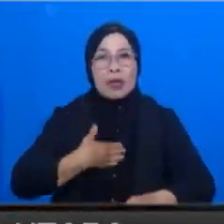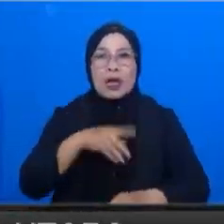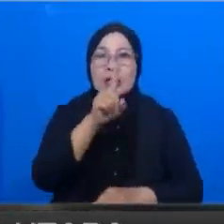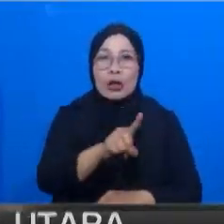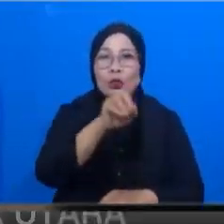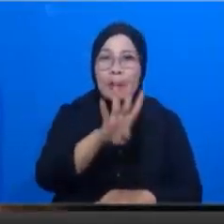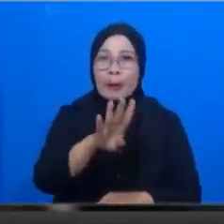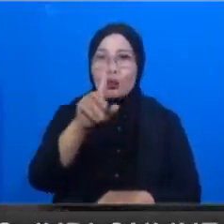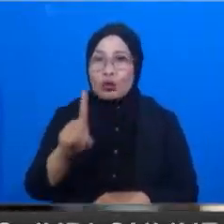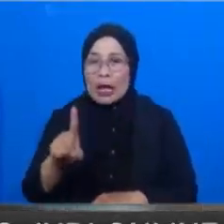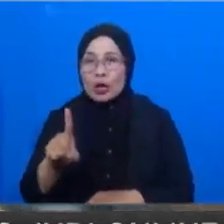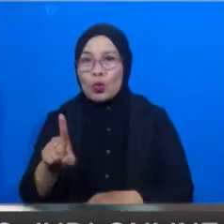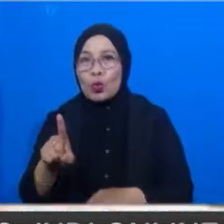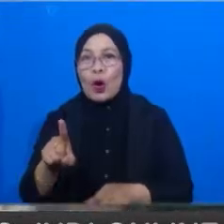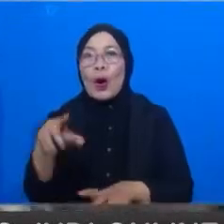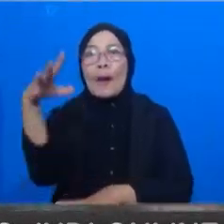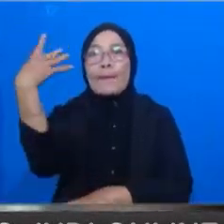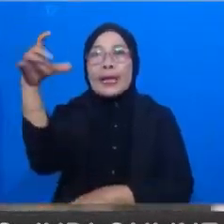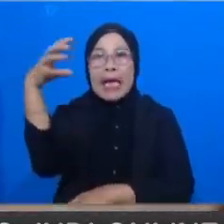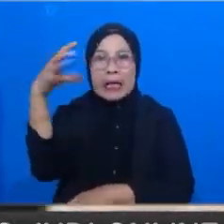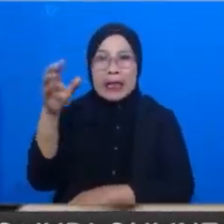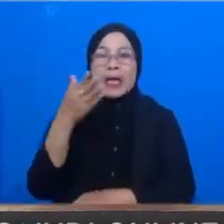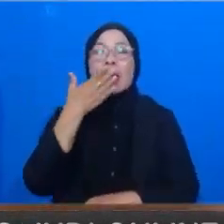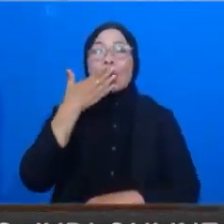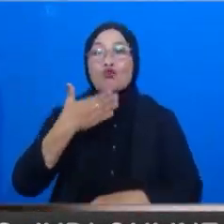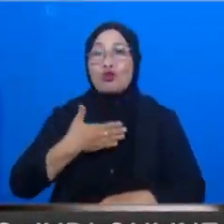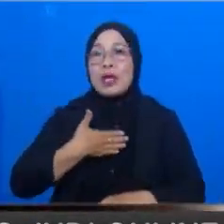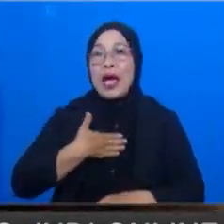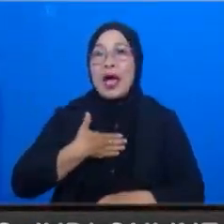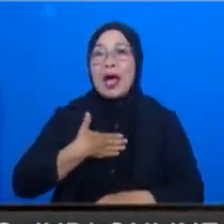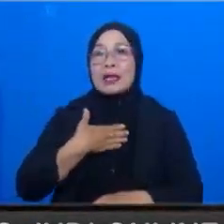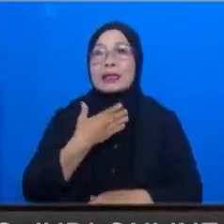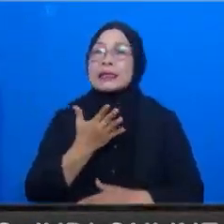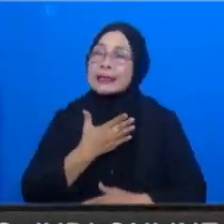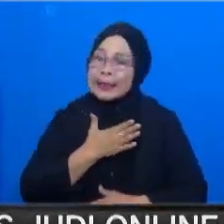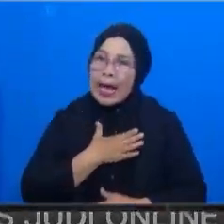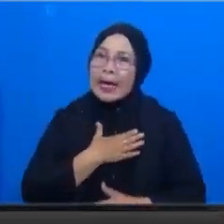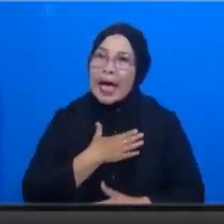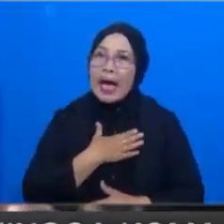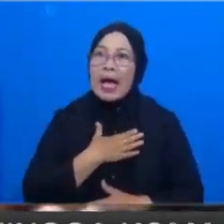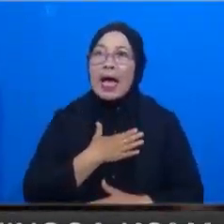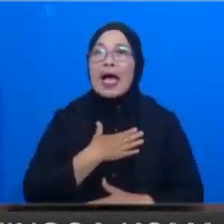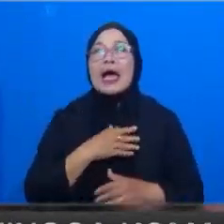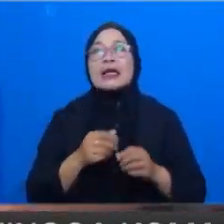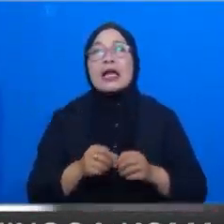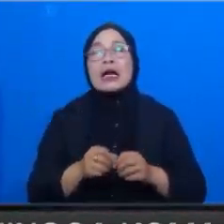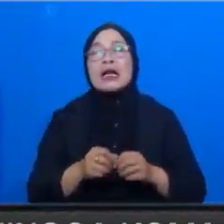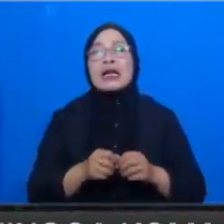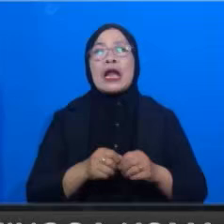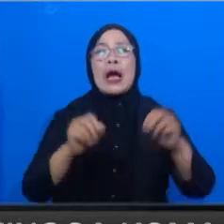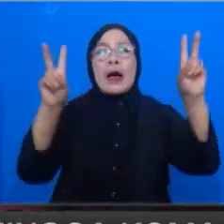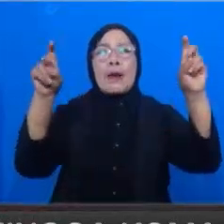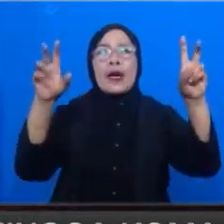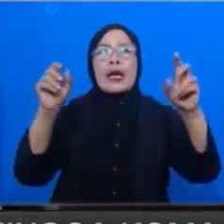miliknya. Namun ia meluruskan jika perhiasan yang disita merupakan hasil kerjanya sebagai brand ambassador yang bekerja sama dengan